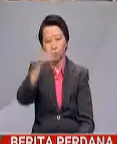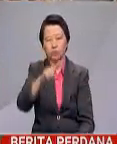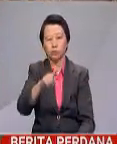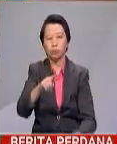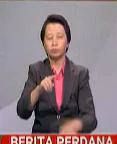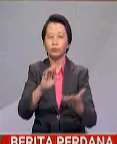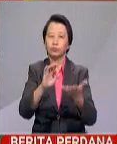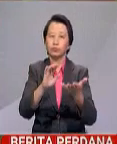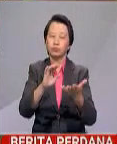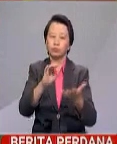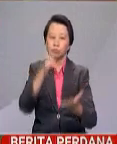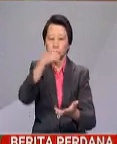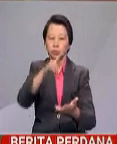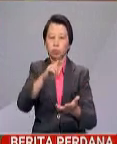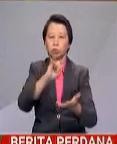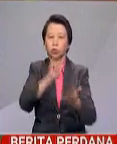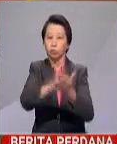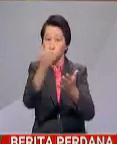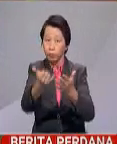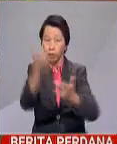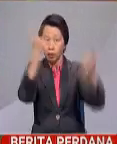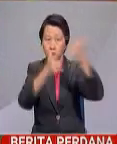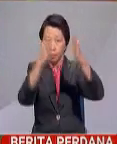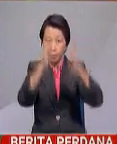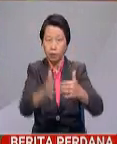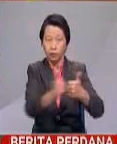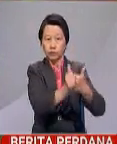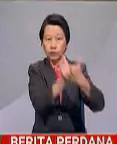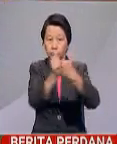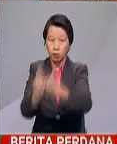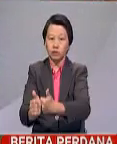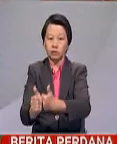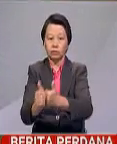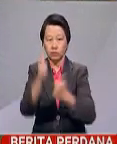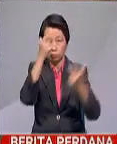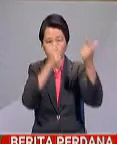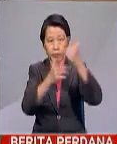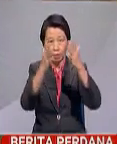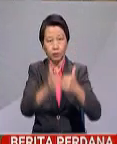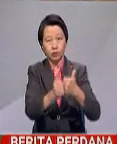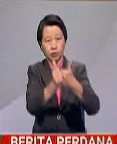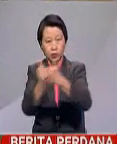untuk supaya pelancong-pelancong yang ikut di apa ini yang